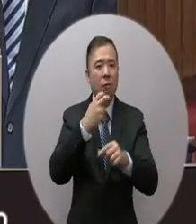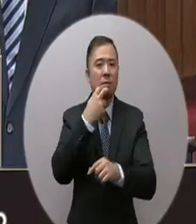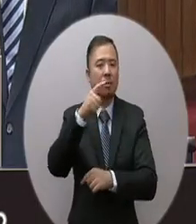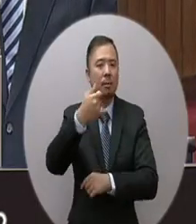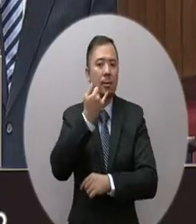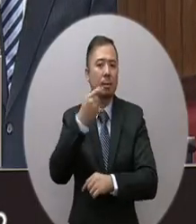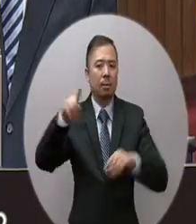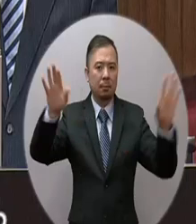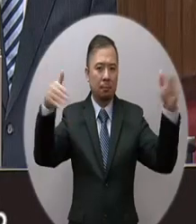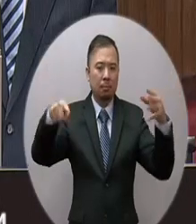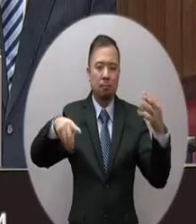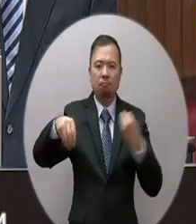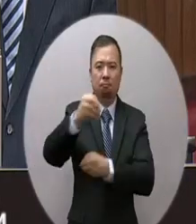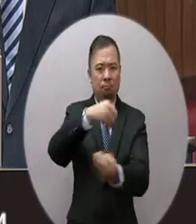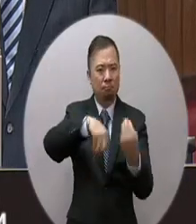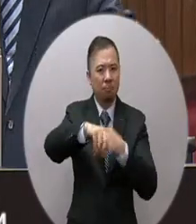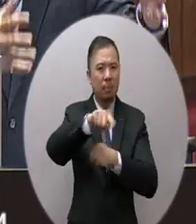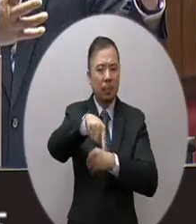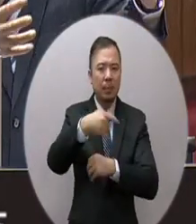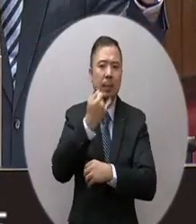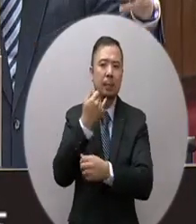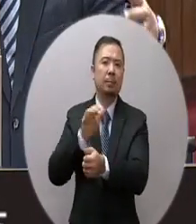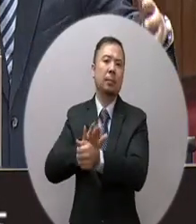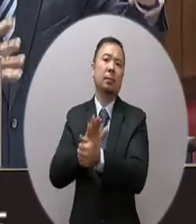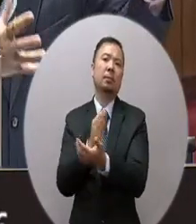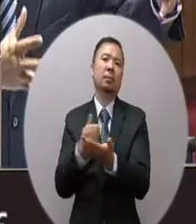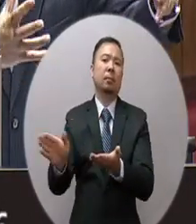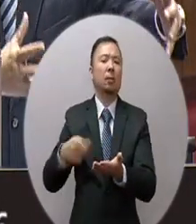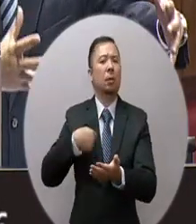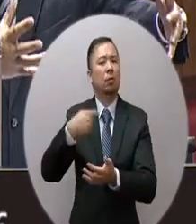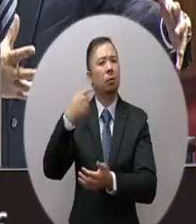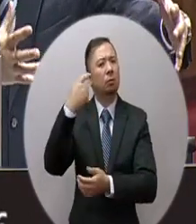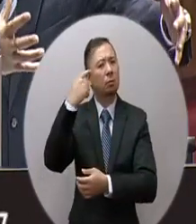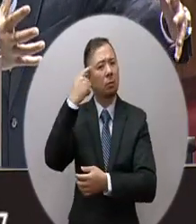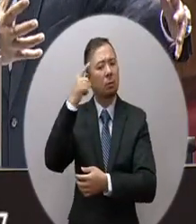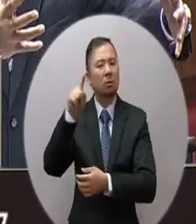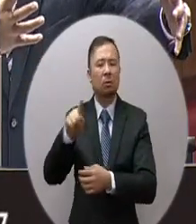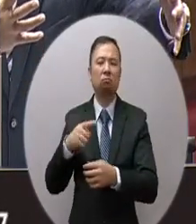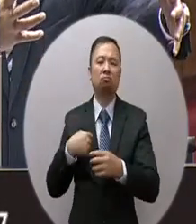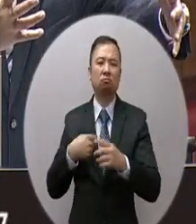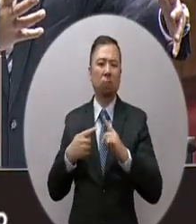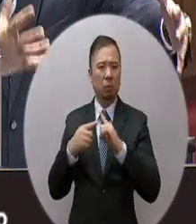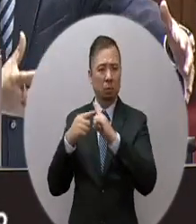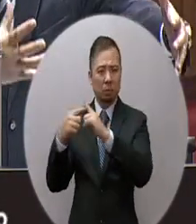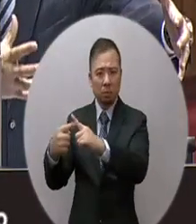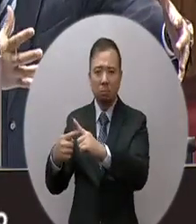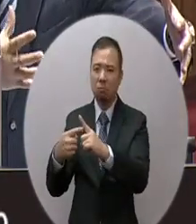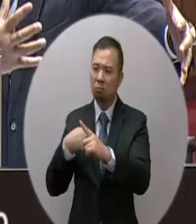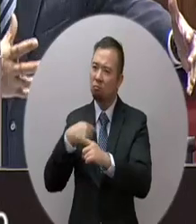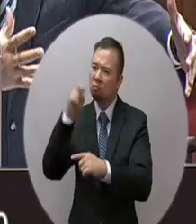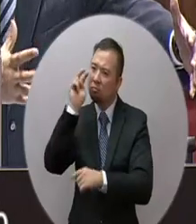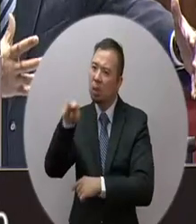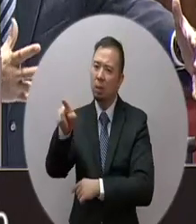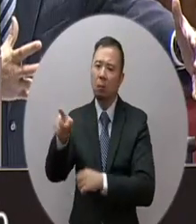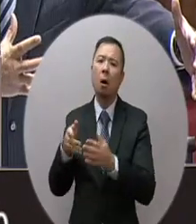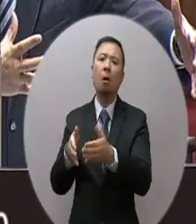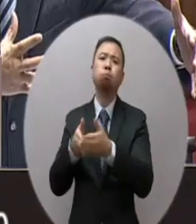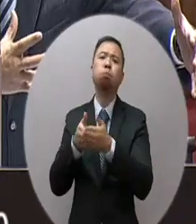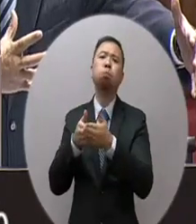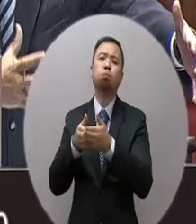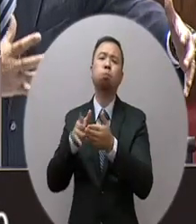帮助来解决这样的一个事情。好，其实他们 我看起来是现场是需要再有一个进水的进水池